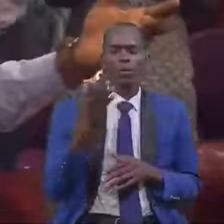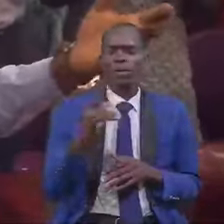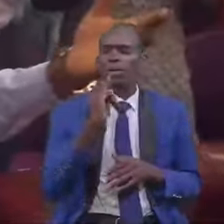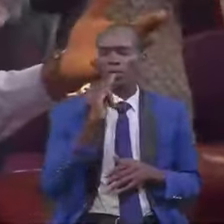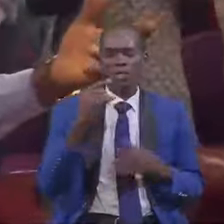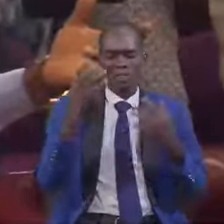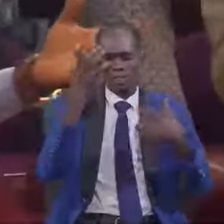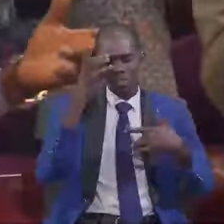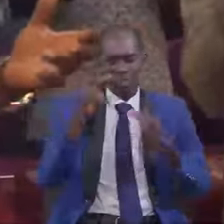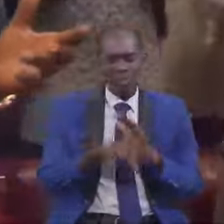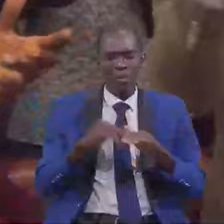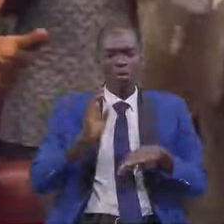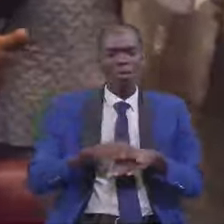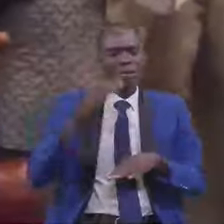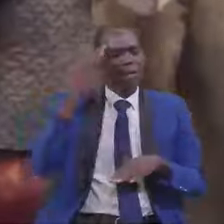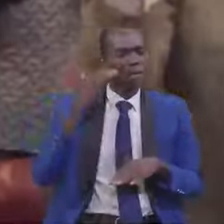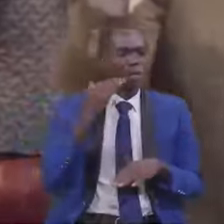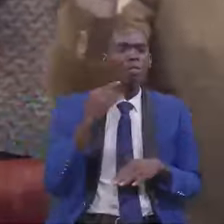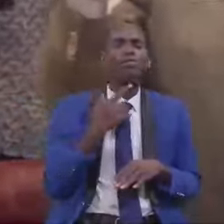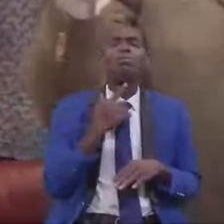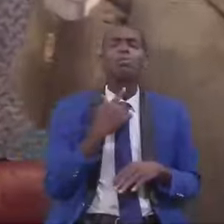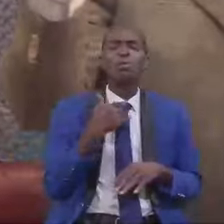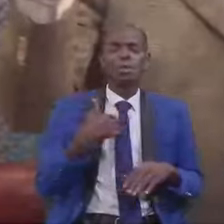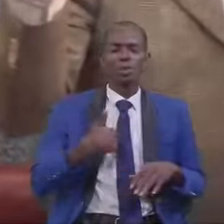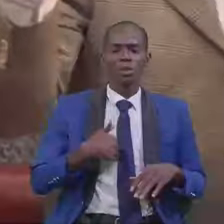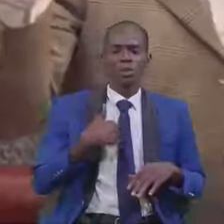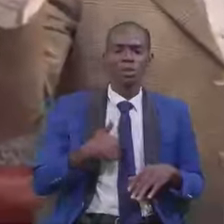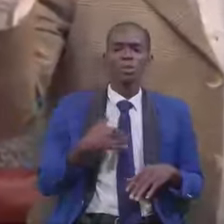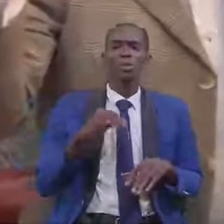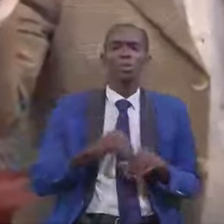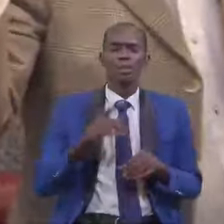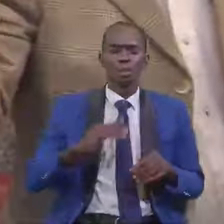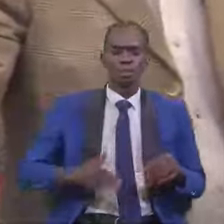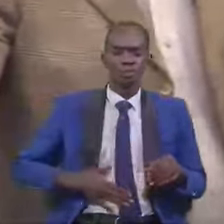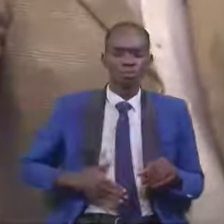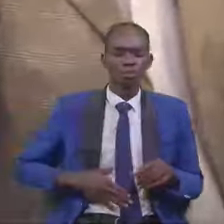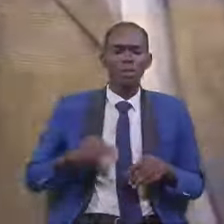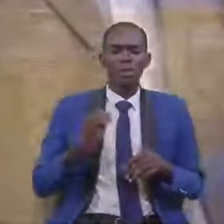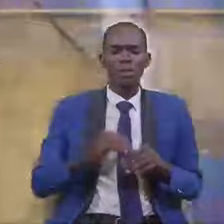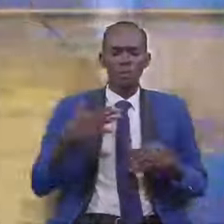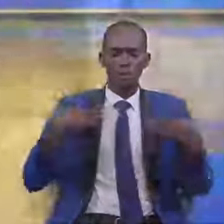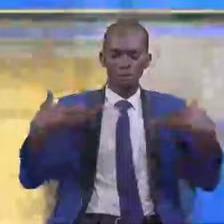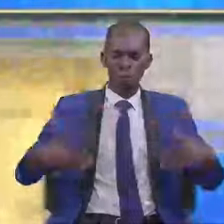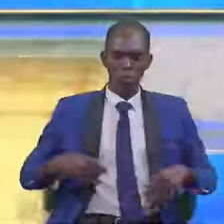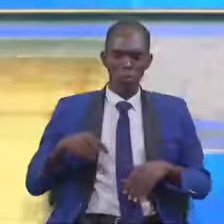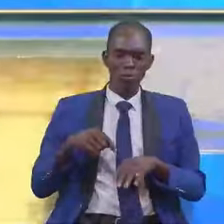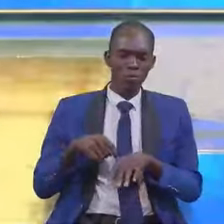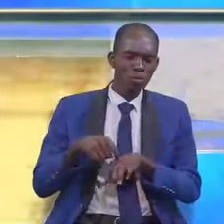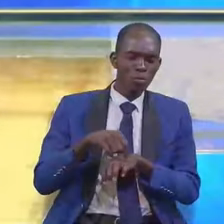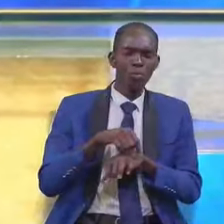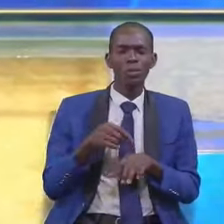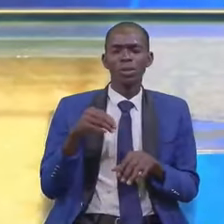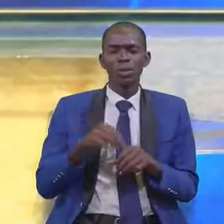gorge, à la poitrine, dans le ventre, aux jointures, dans les muscles, dans les